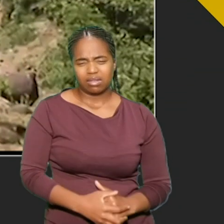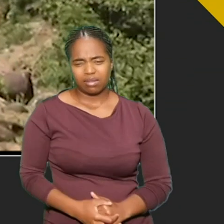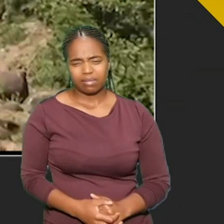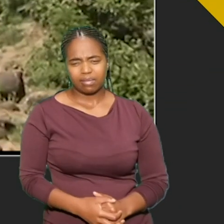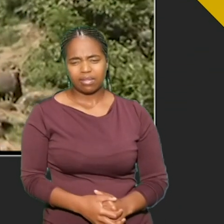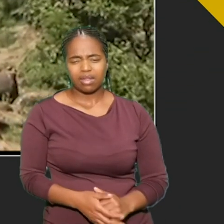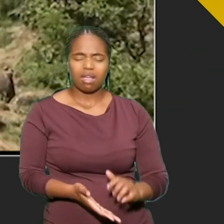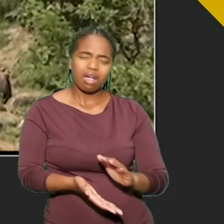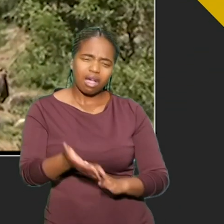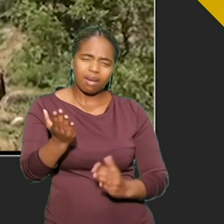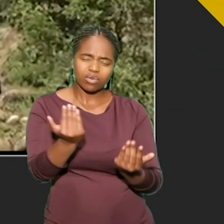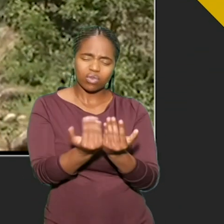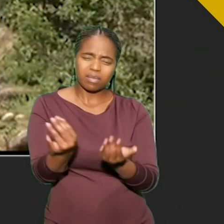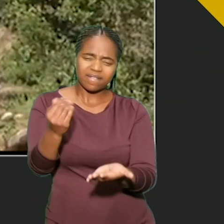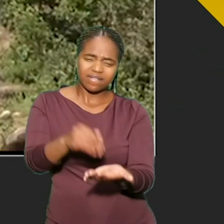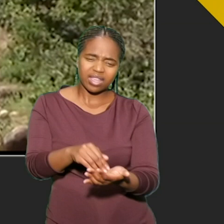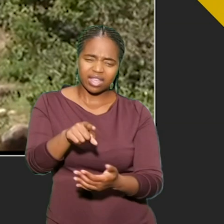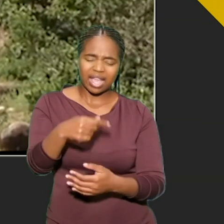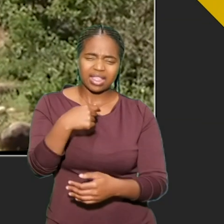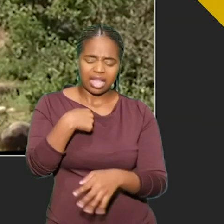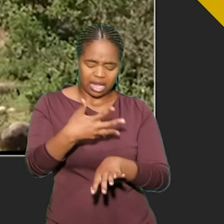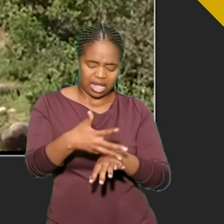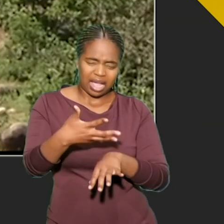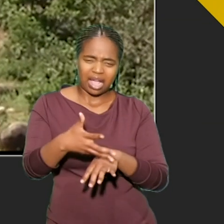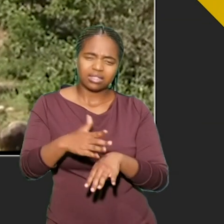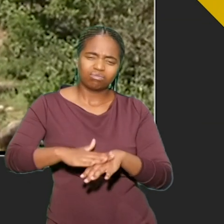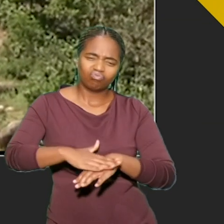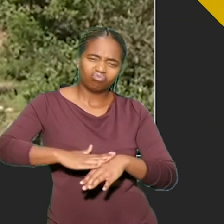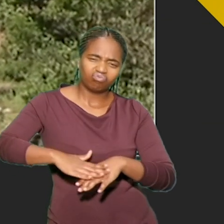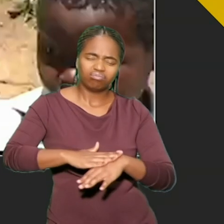ahamba aye esikolweni xa sifika esikolweni simhlambe igazi